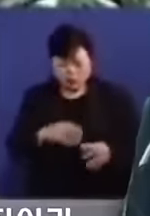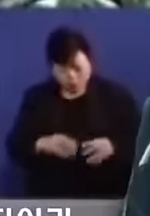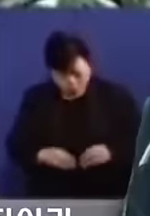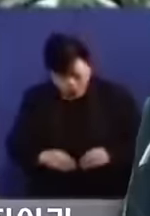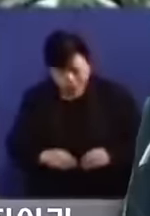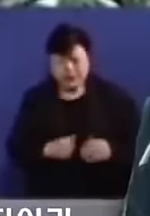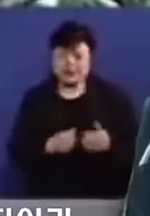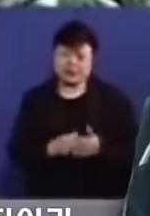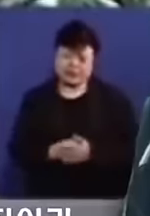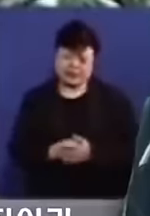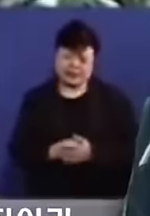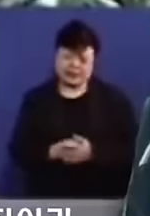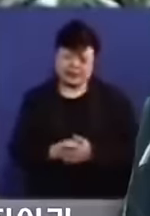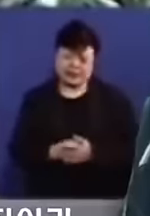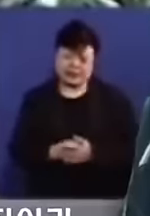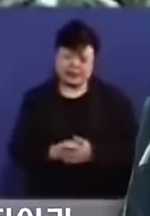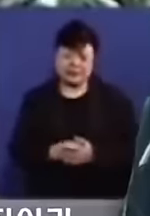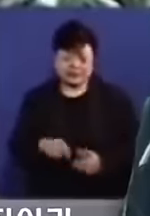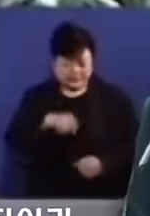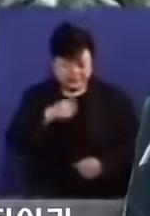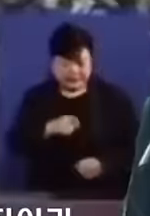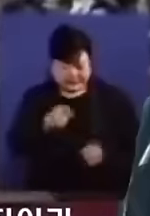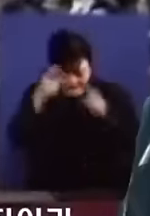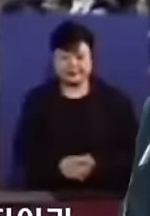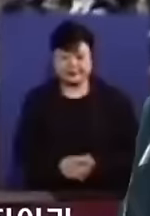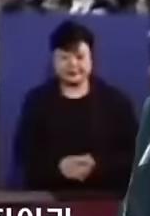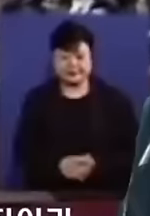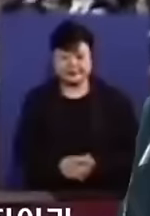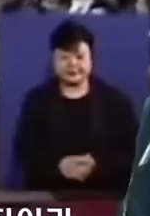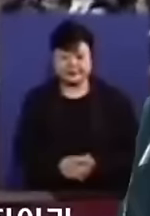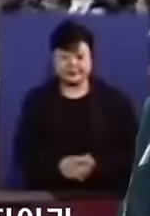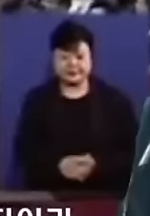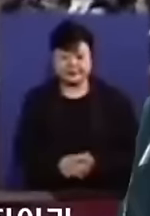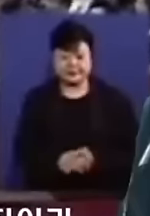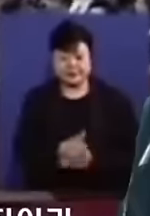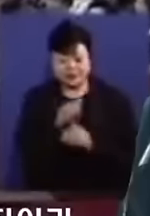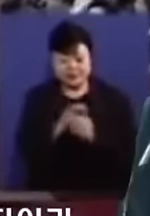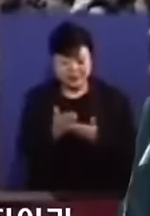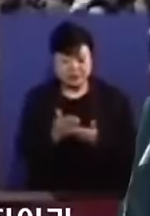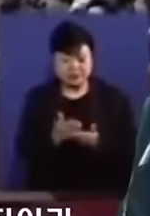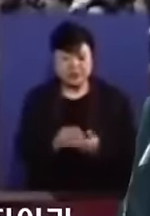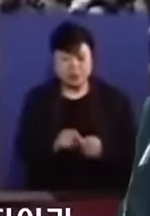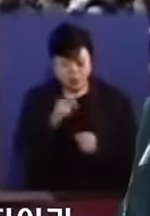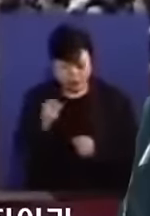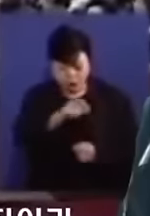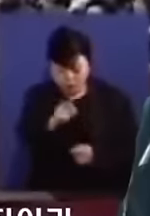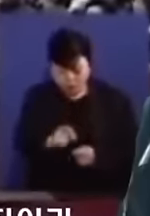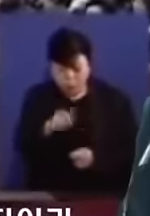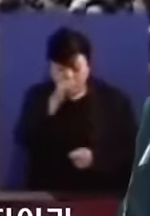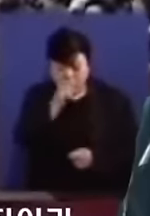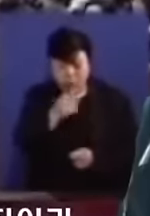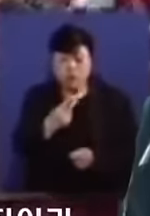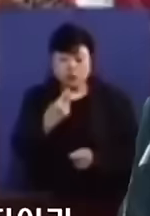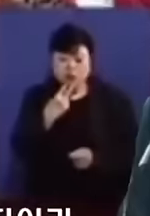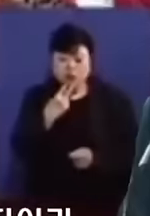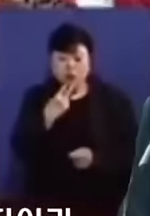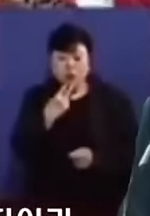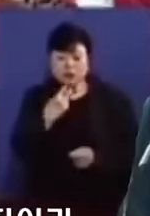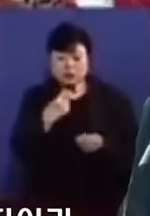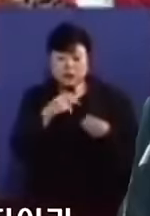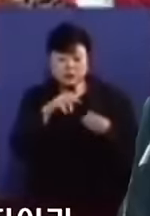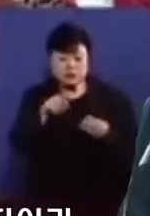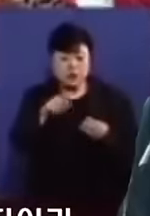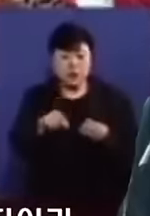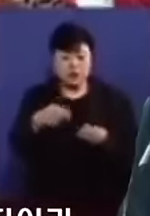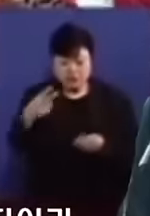굶주렸기 때문에 그 진리를 깨닫게 된 것입니다. 그것은 성경에 오랫동안 기록되어 있는 요한삼서 2절의 말씀인